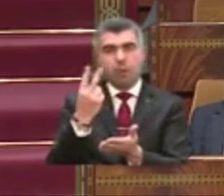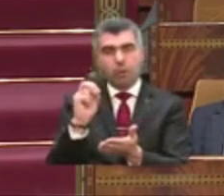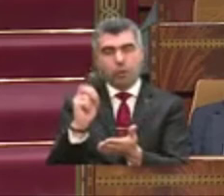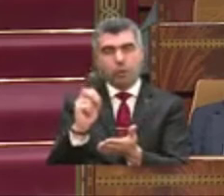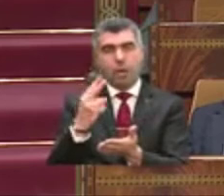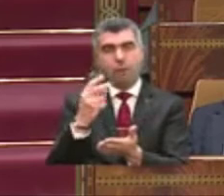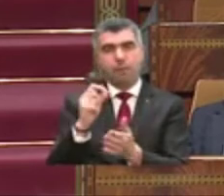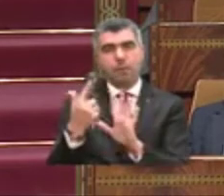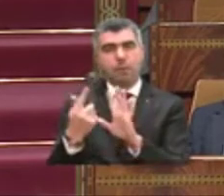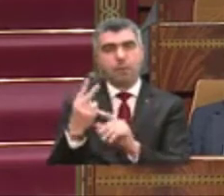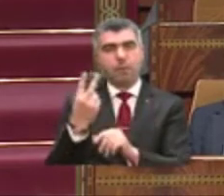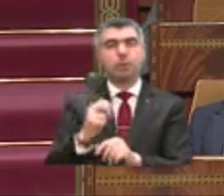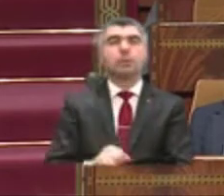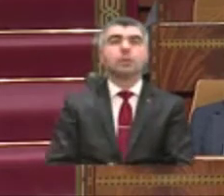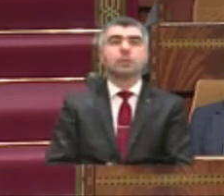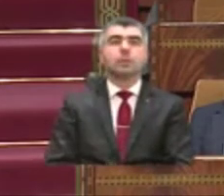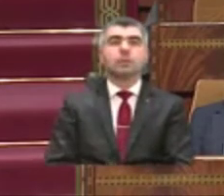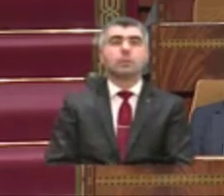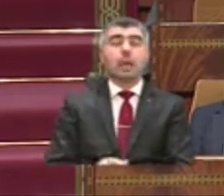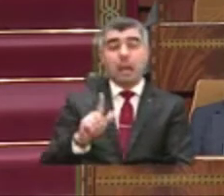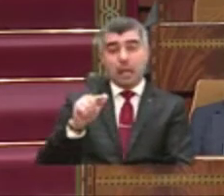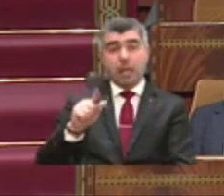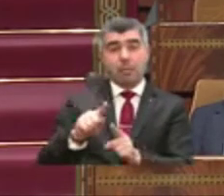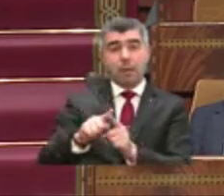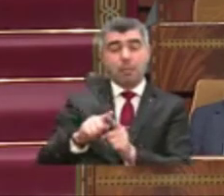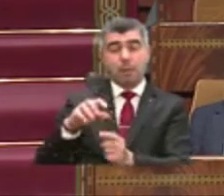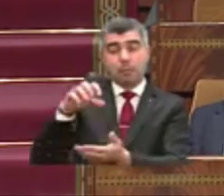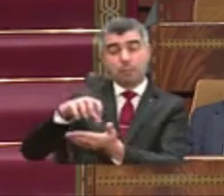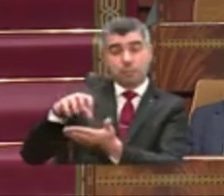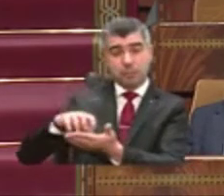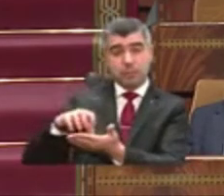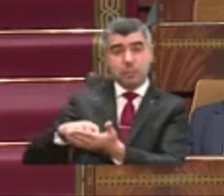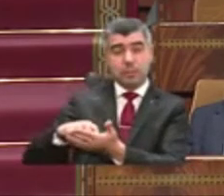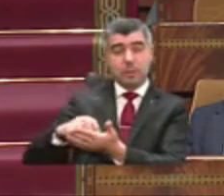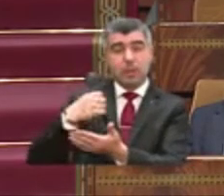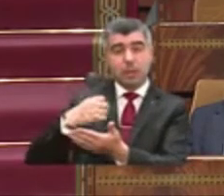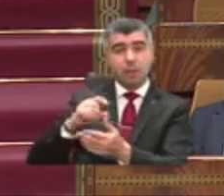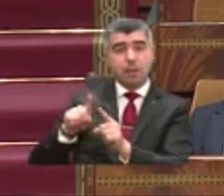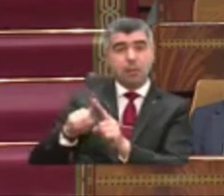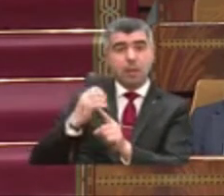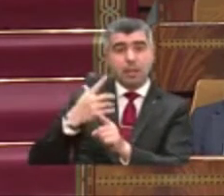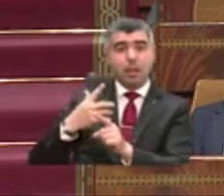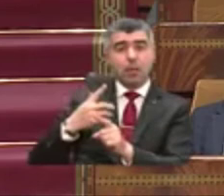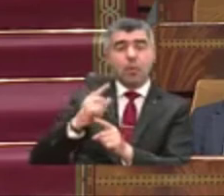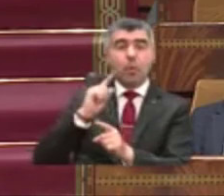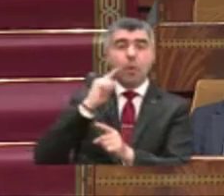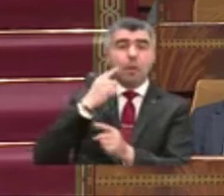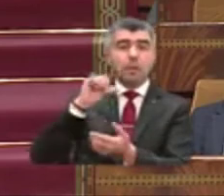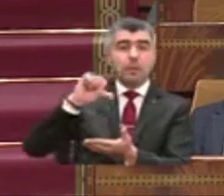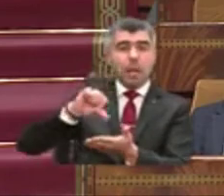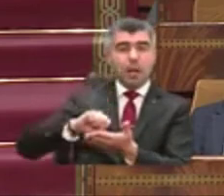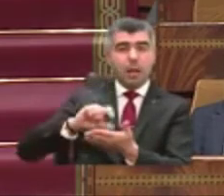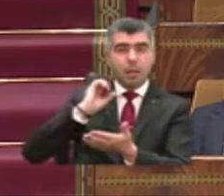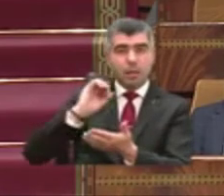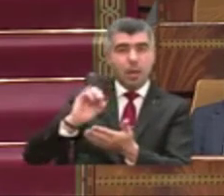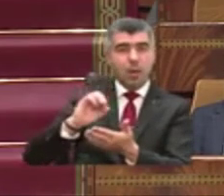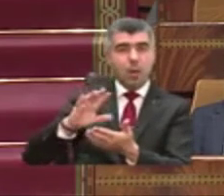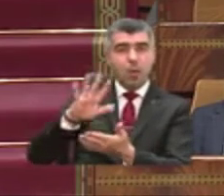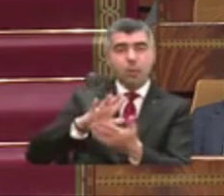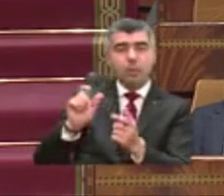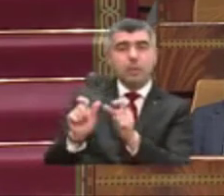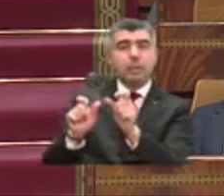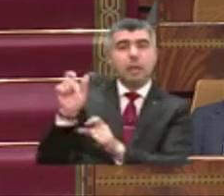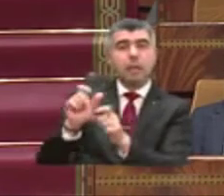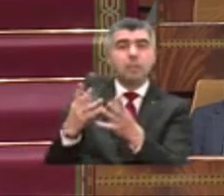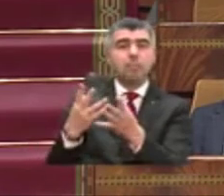2020-2027، لأن بعض الأحياء كبرى مثل حي السلام، حي الوحدة، حي مسيرة، هذه الأحياء ذات كثافة سكانية